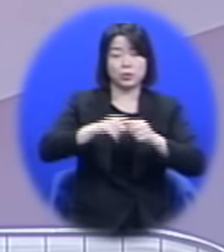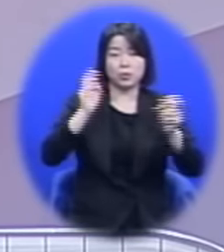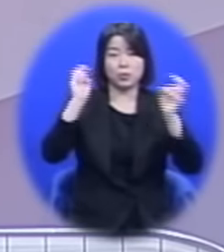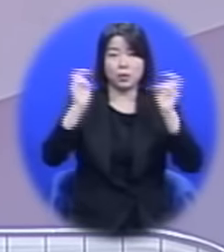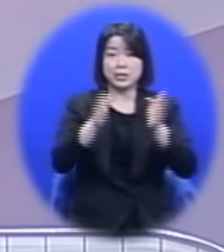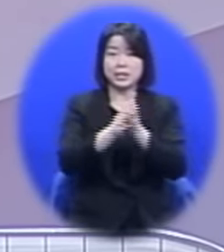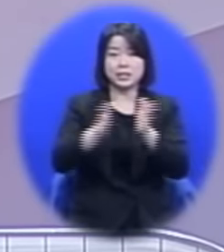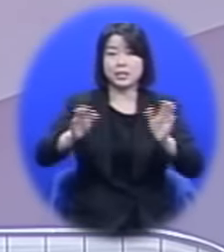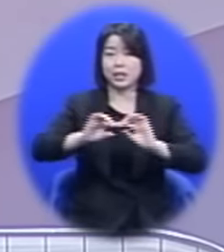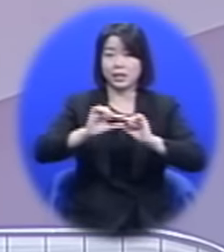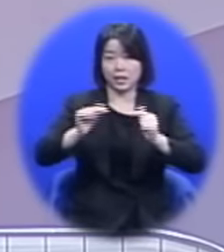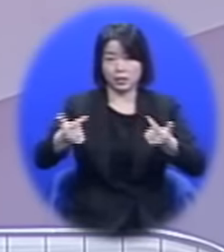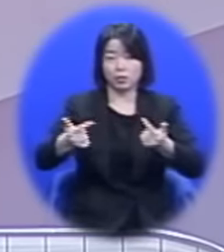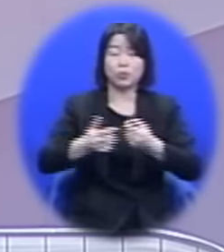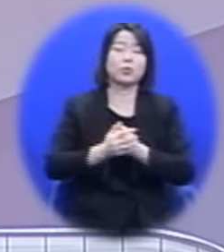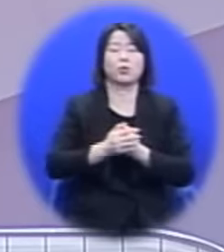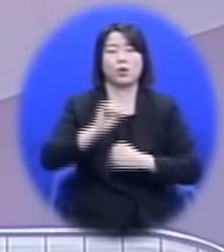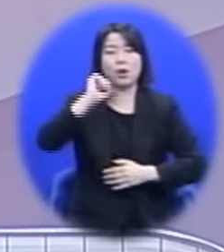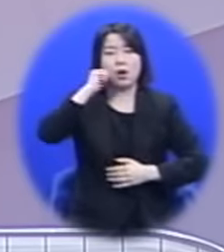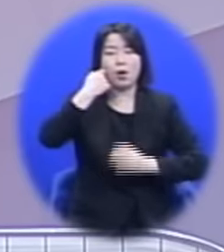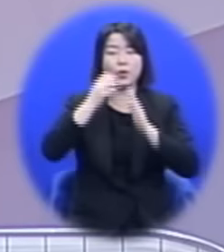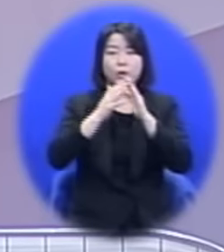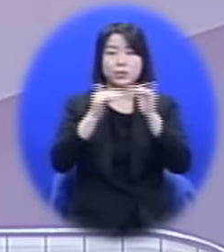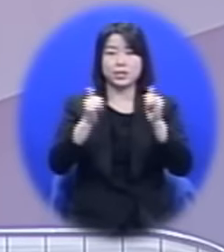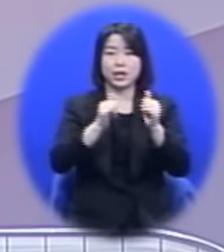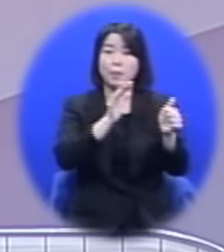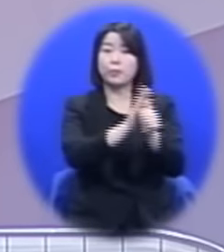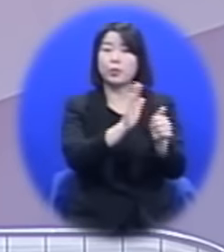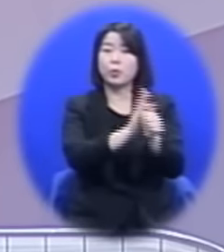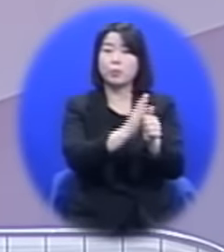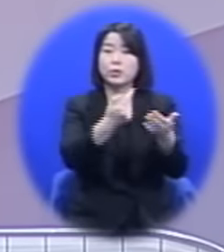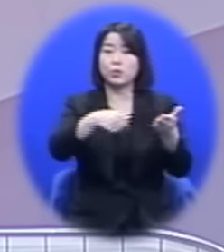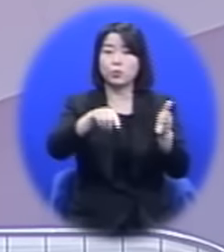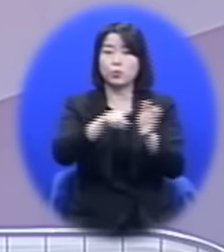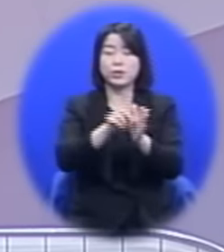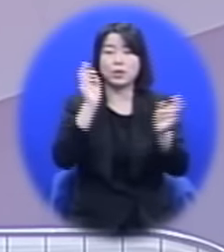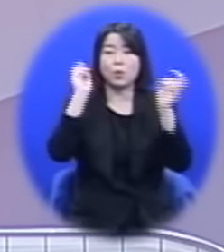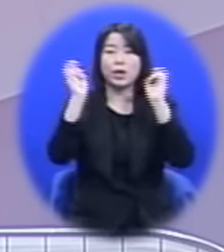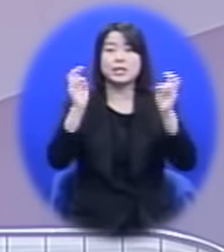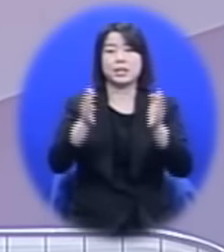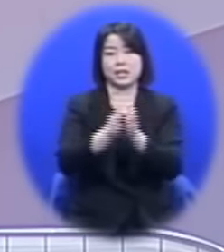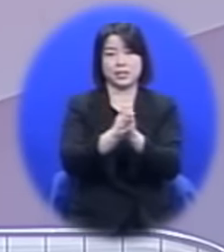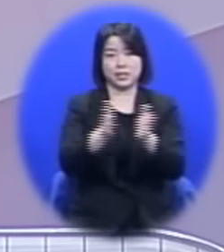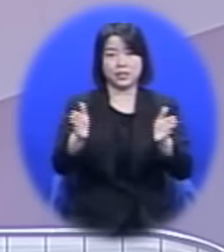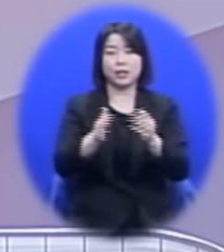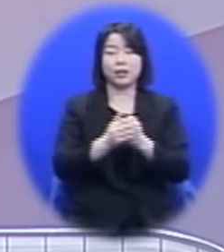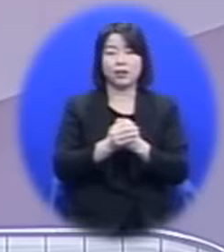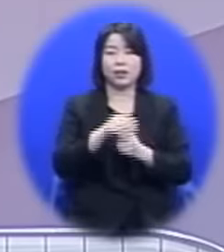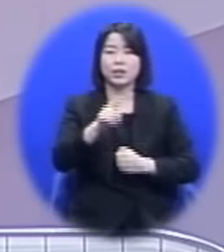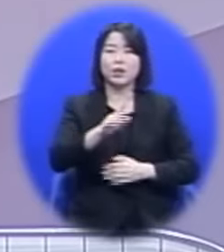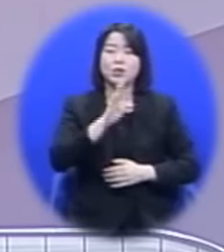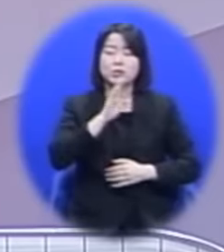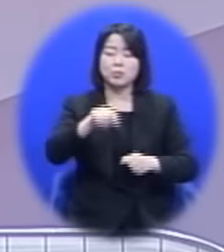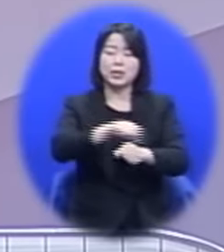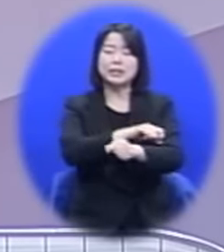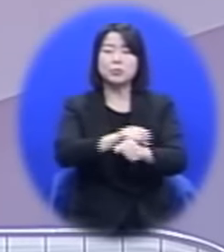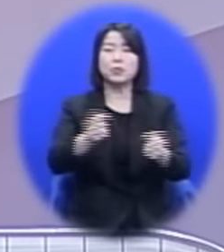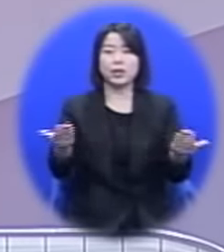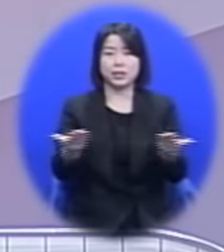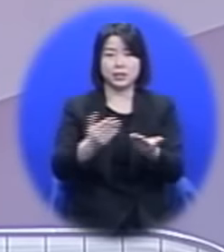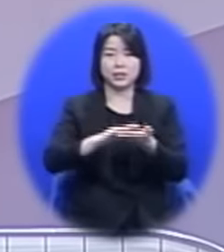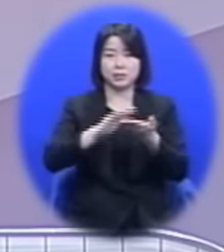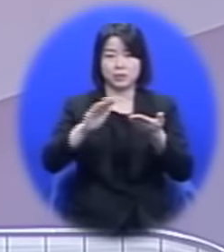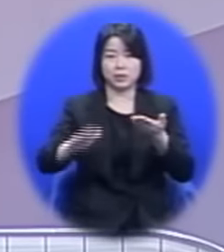시작하지 않고 어려운 사람을 돕기 위하여 회사를 시작하게 됩니다. 이건 정말 특별한 일이죠.